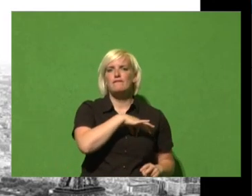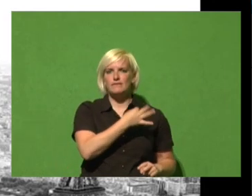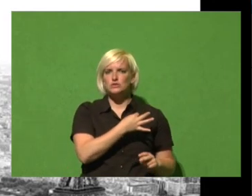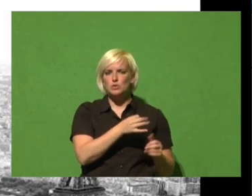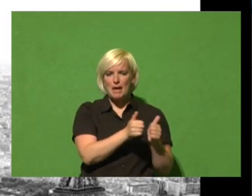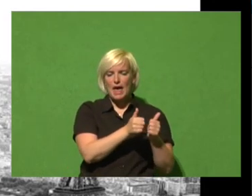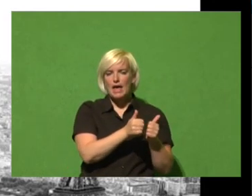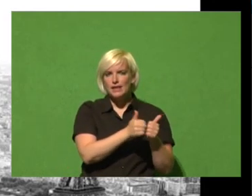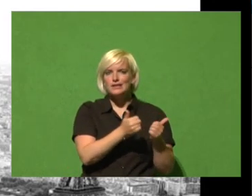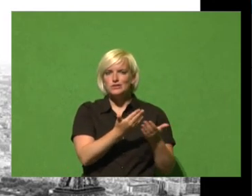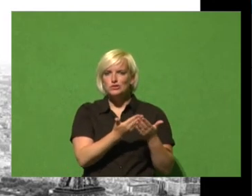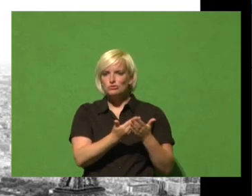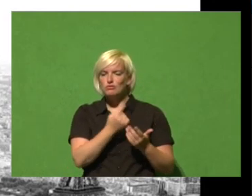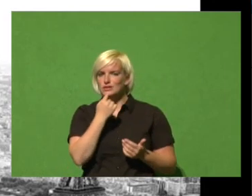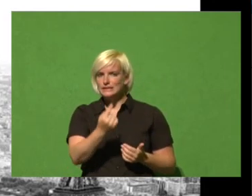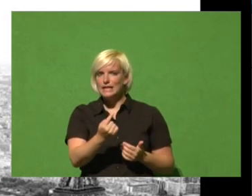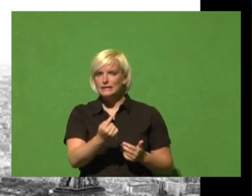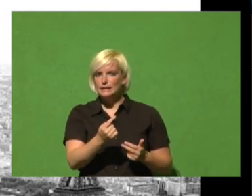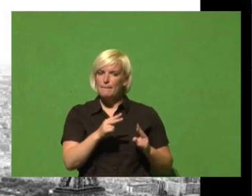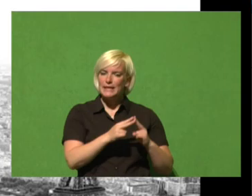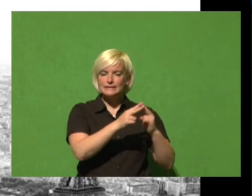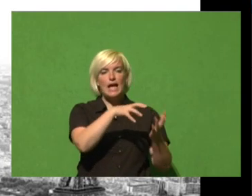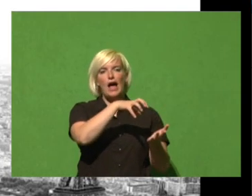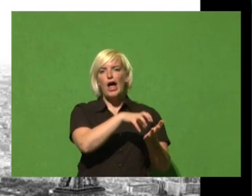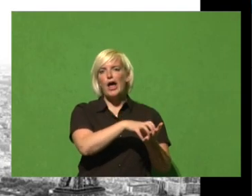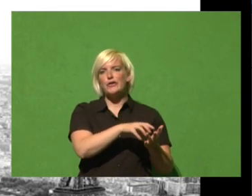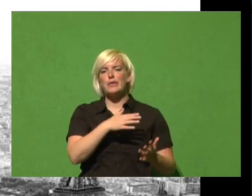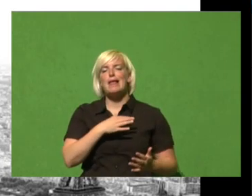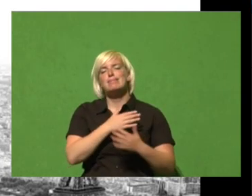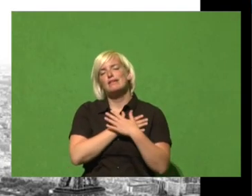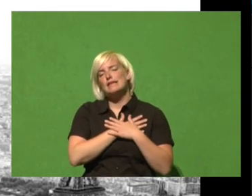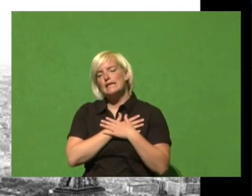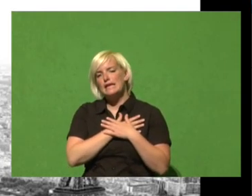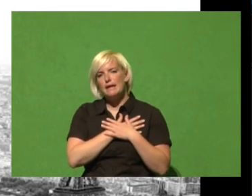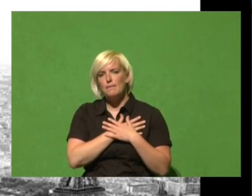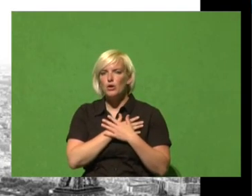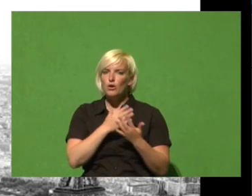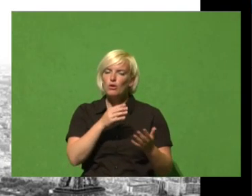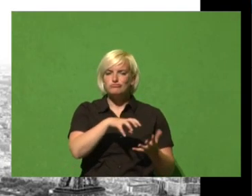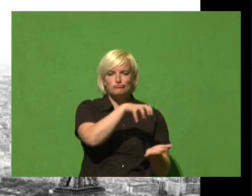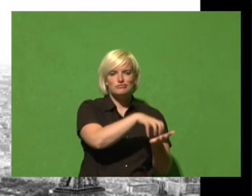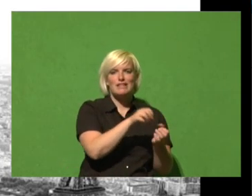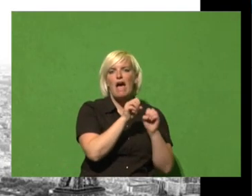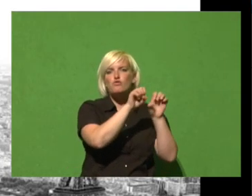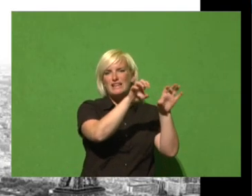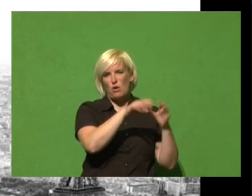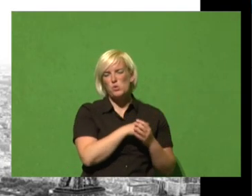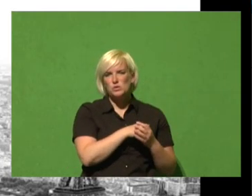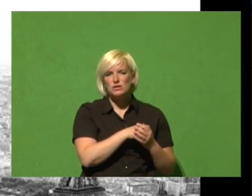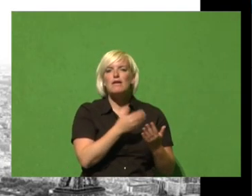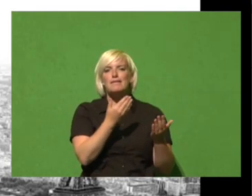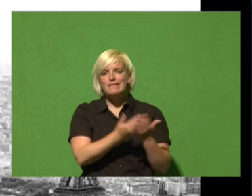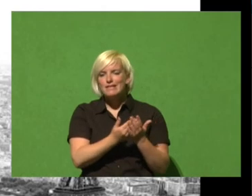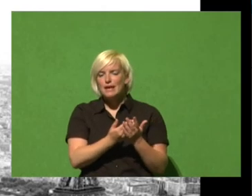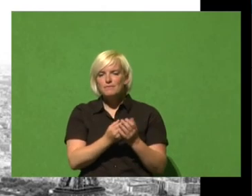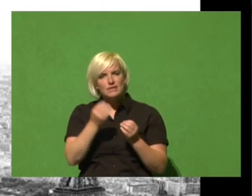gemacht, ist ja der Ort, die Stadt der Liebe und die Stadt der Aufklärung. Und deshalb wollen wir diese Botschaft